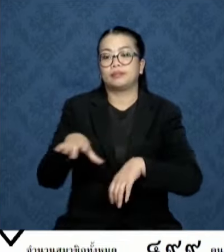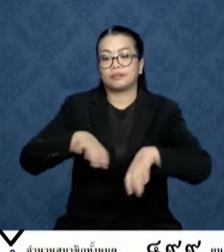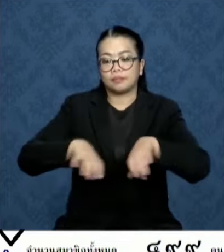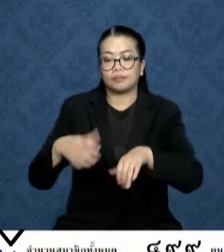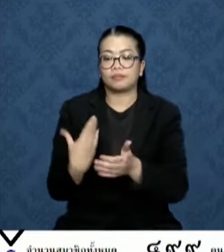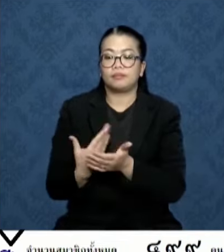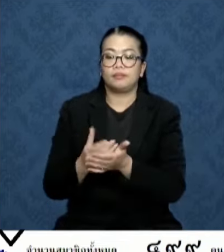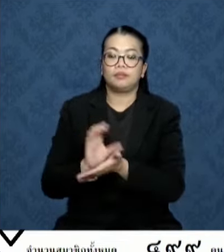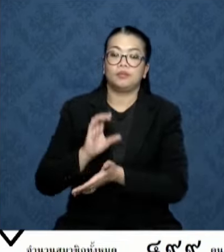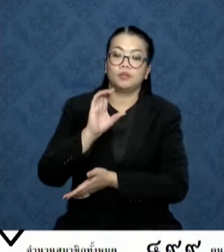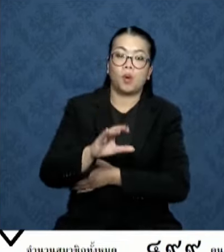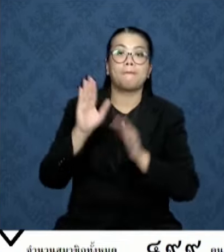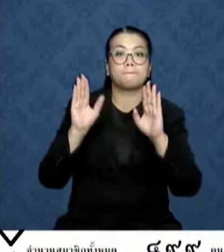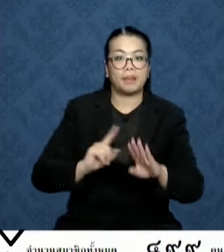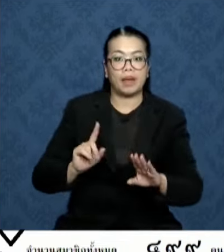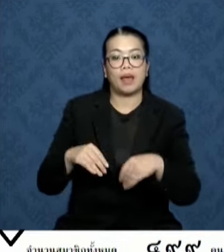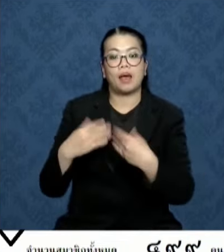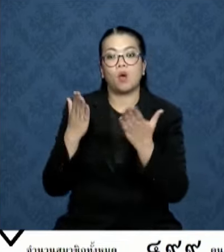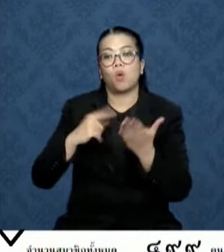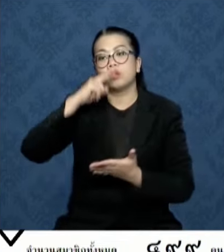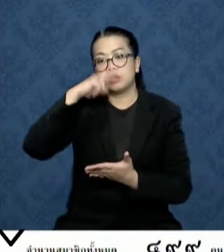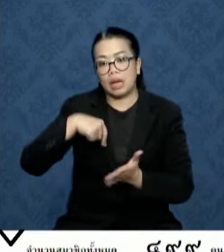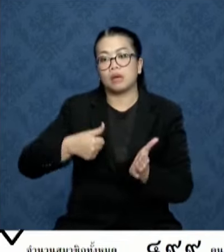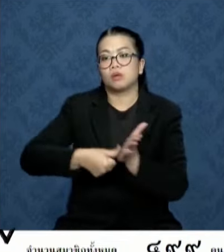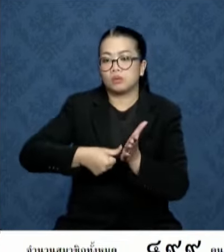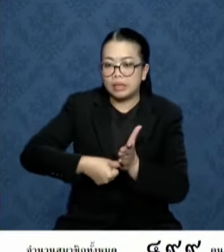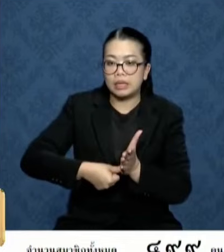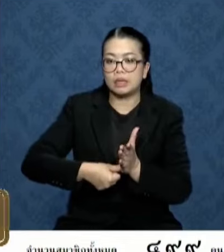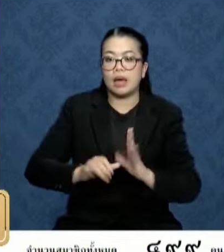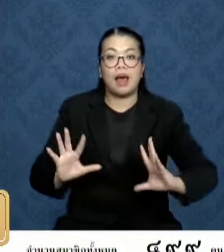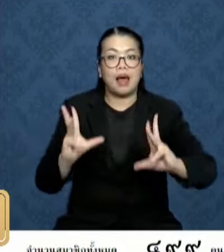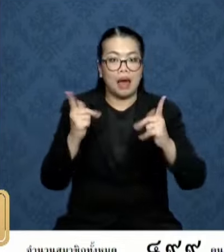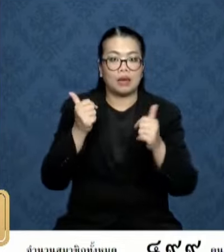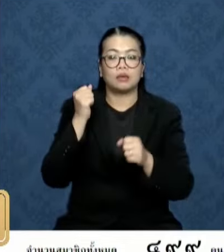จดส งบอมา แบบ ไหนท จะ ช่วย ให คน ไทย หุ พ้น จาก ลก นี่ ได จ